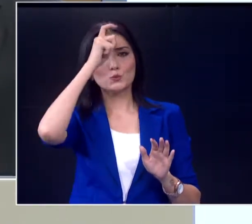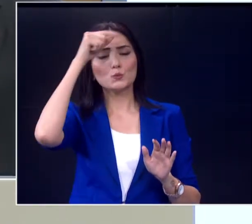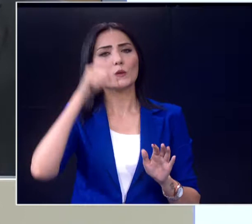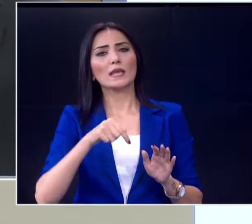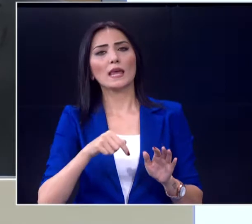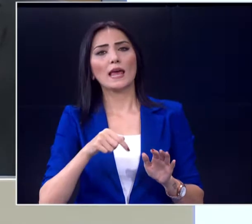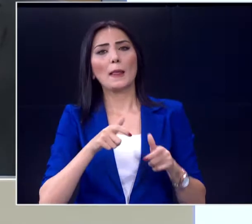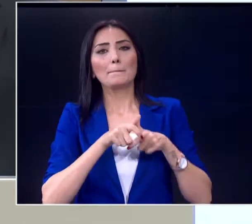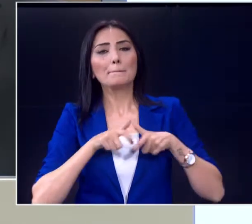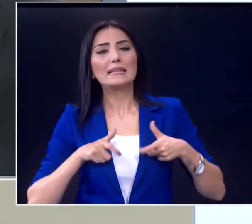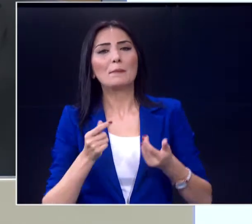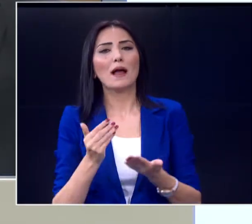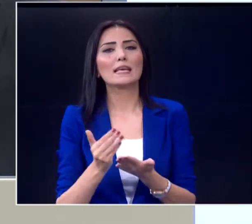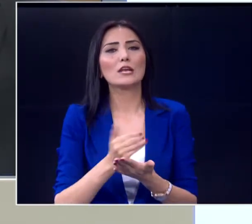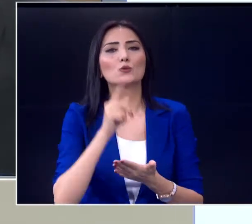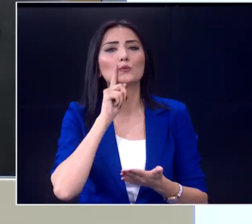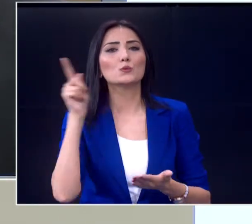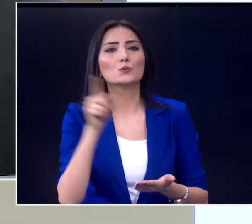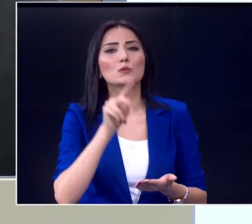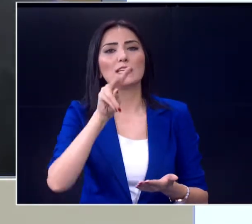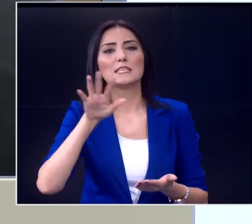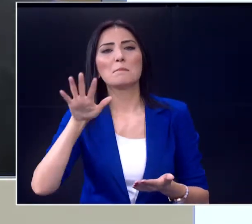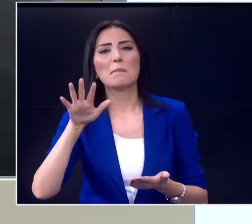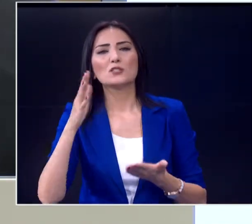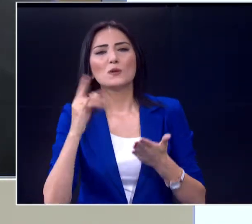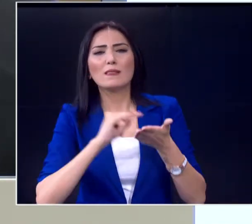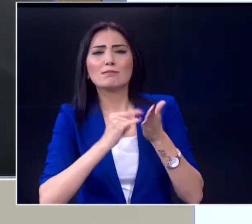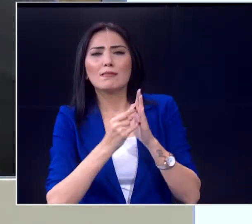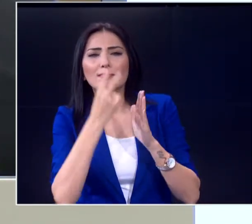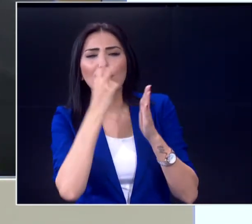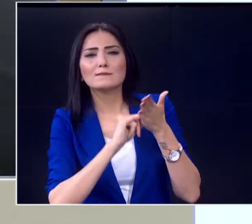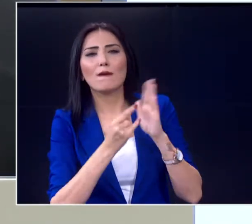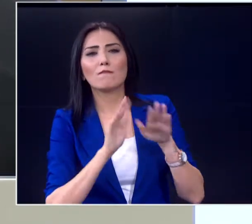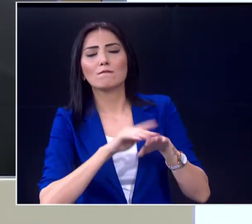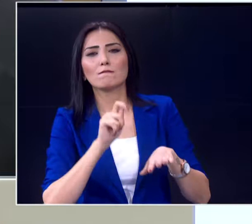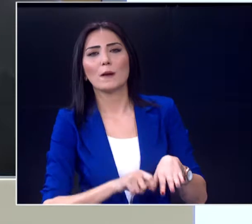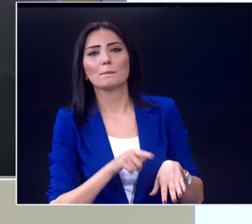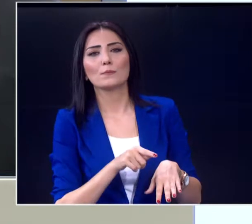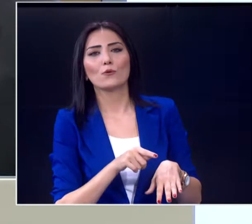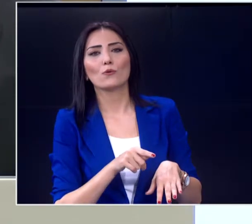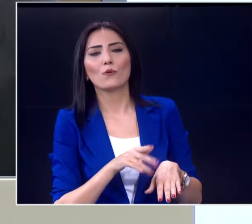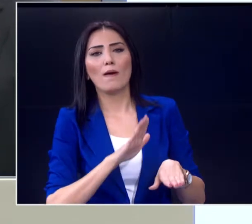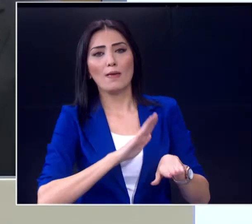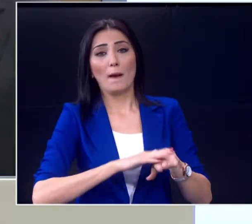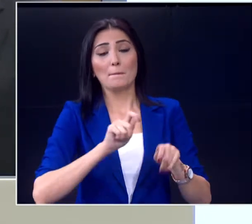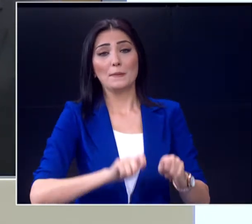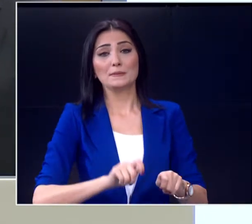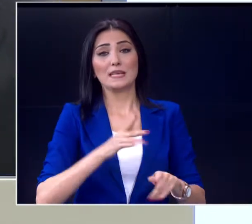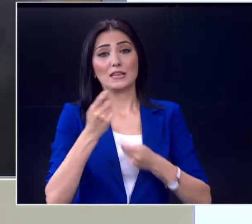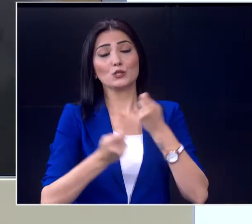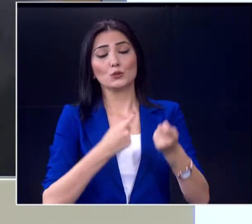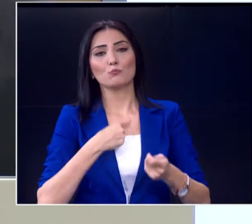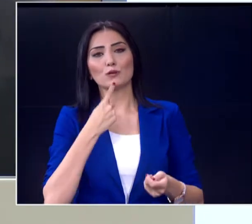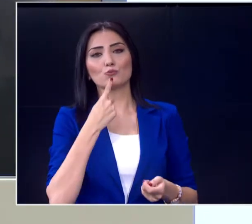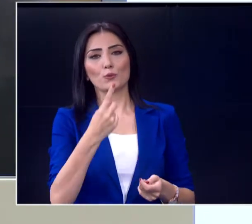Türkiye'nin milli gelirinin %25'i tasarruf ediliyor. Ya yapmamız gereken işi